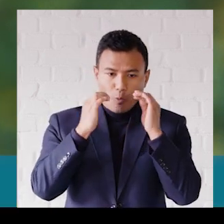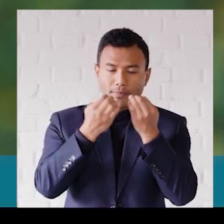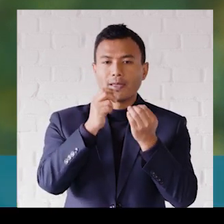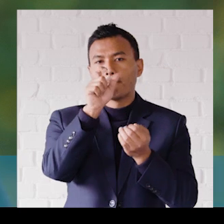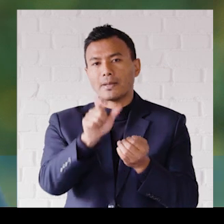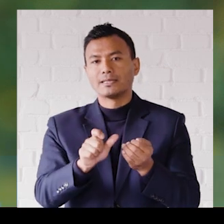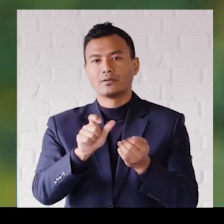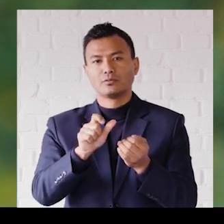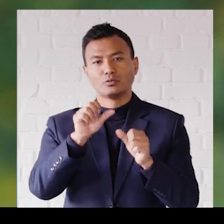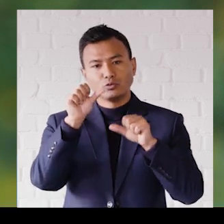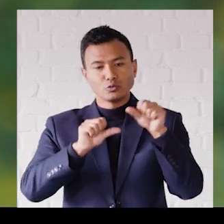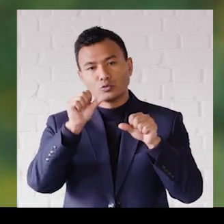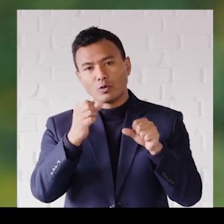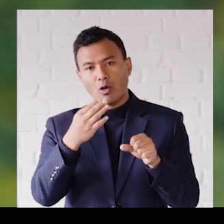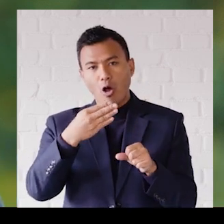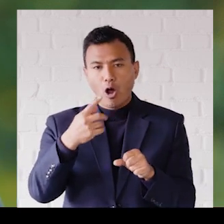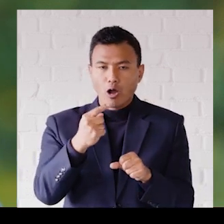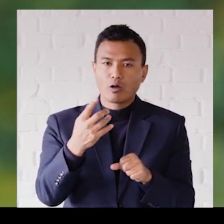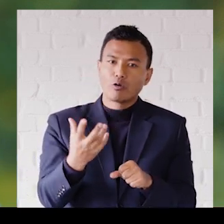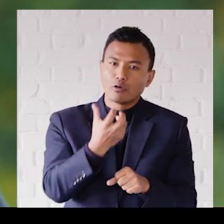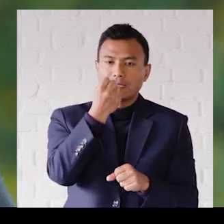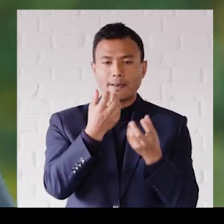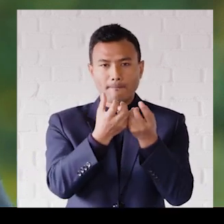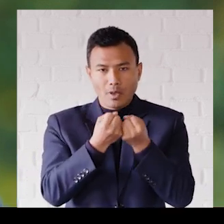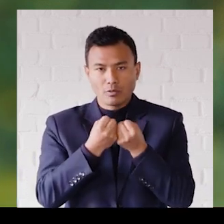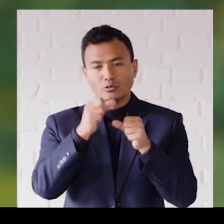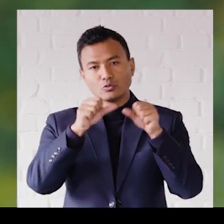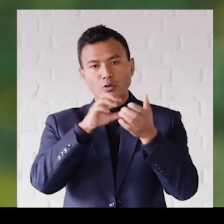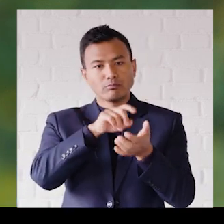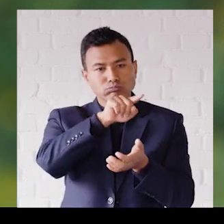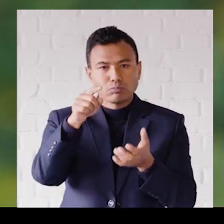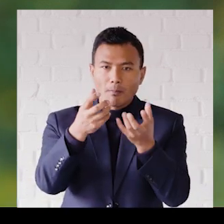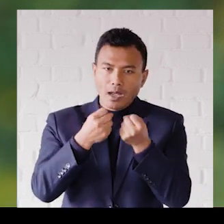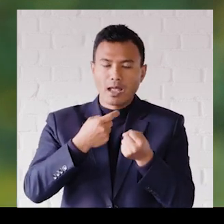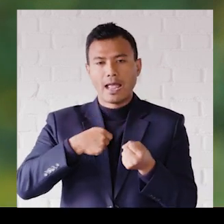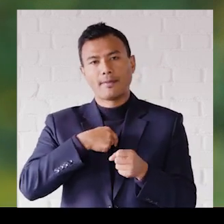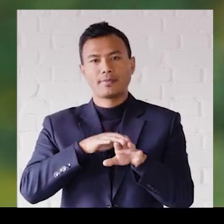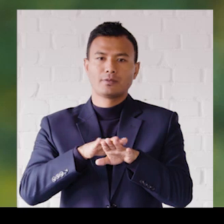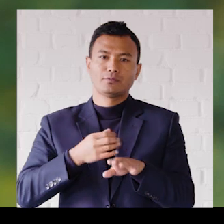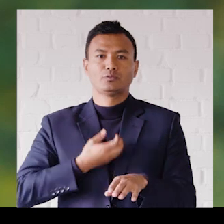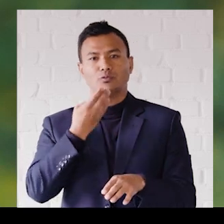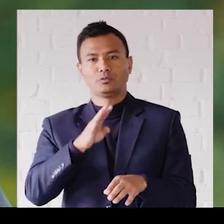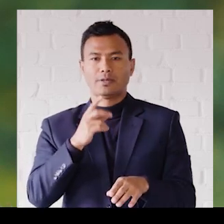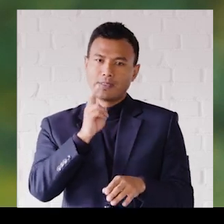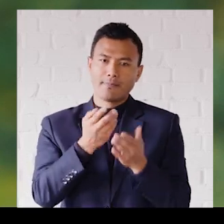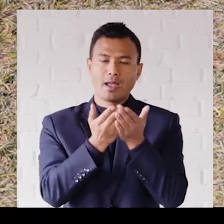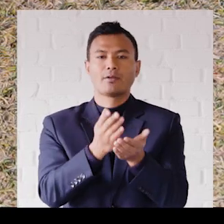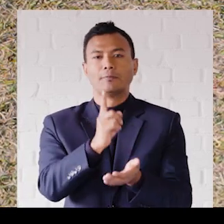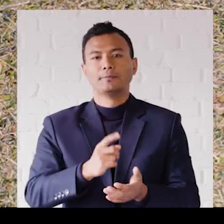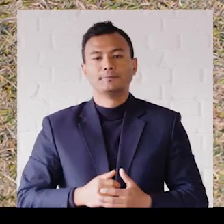समुदाय को व्यक्ति का अगर कहीं भी हक मिल गया, अधिकार मिल गया हर जगह, तो उससे बड़ी खुशी क्या चाहिए, हम उससे मांग